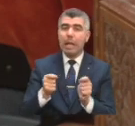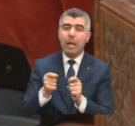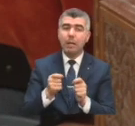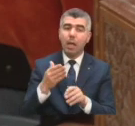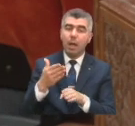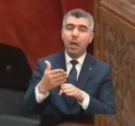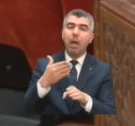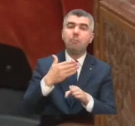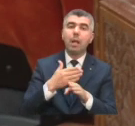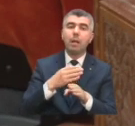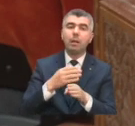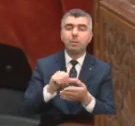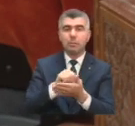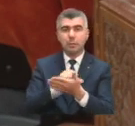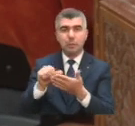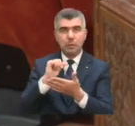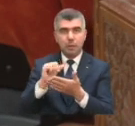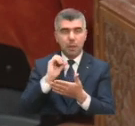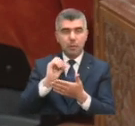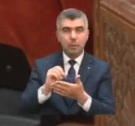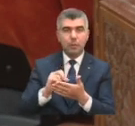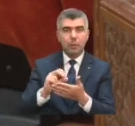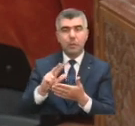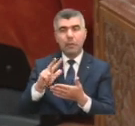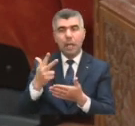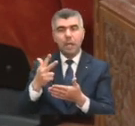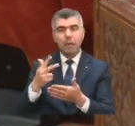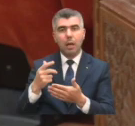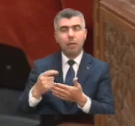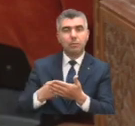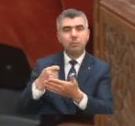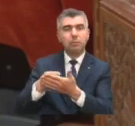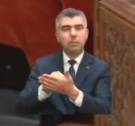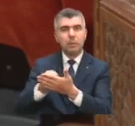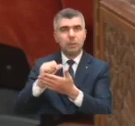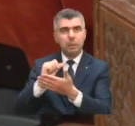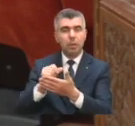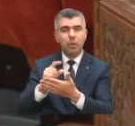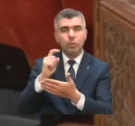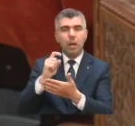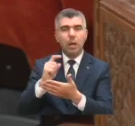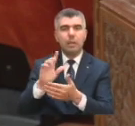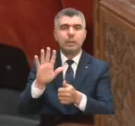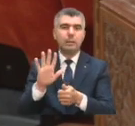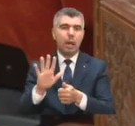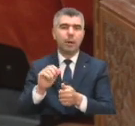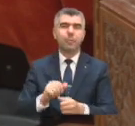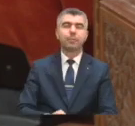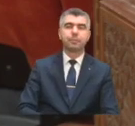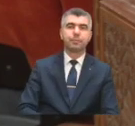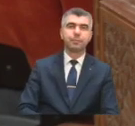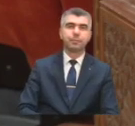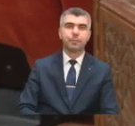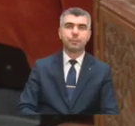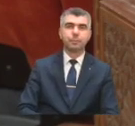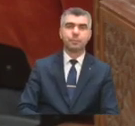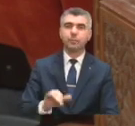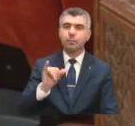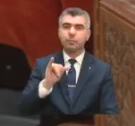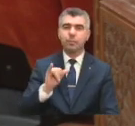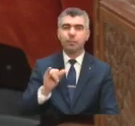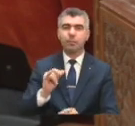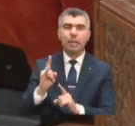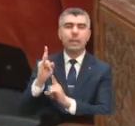الاول والشطر الثاني، على اساس ان الشطر الثالث كيتصرف بطبيعه الحال في شهر يونيو. هادشي راجع لواحد التراكم